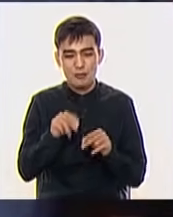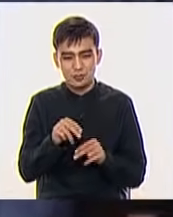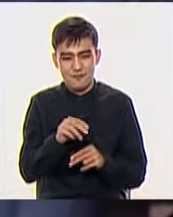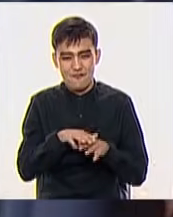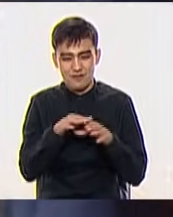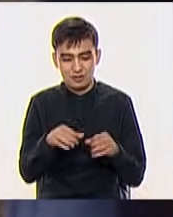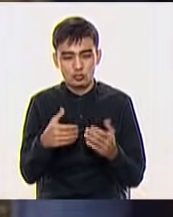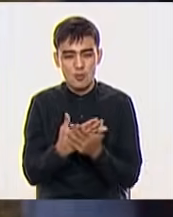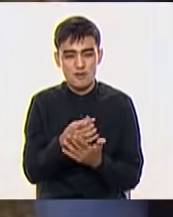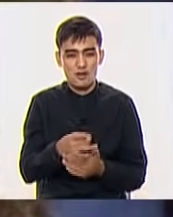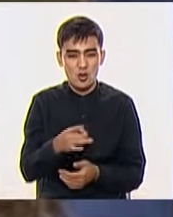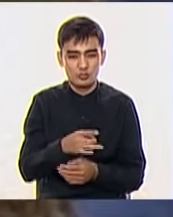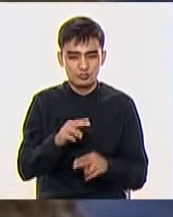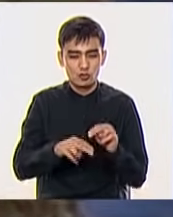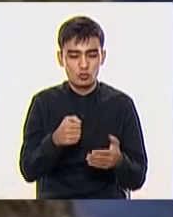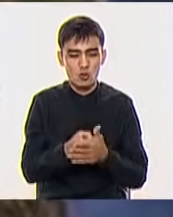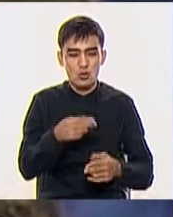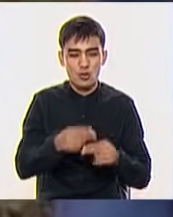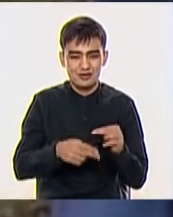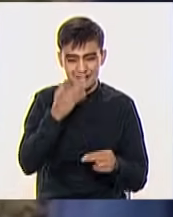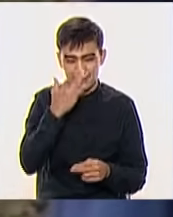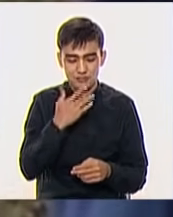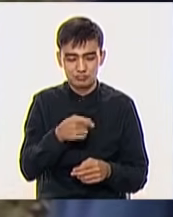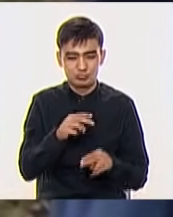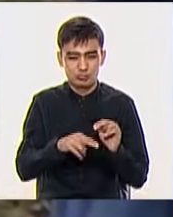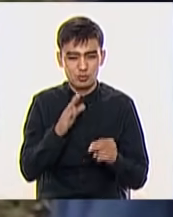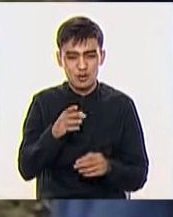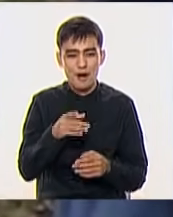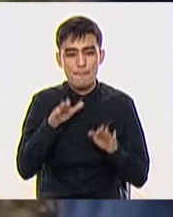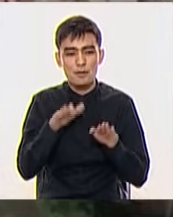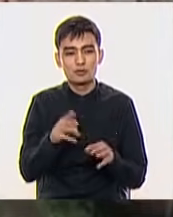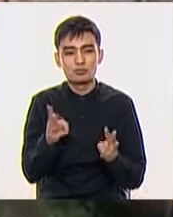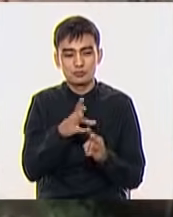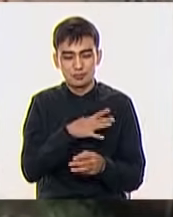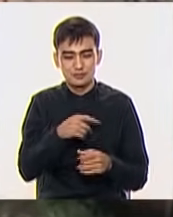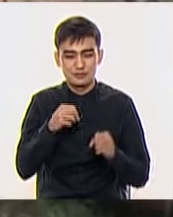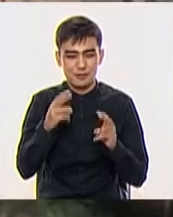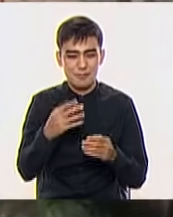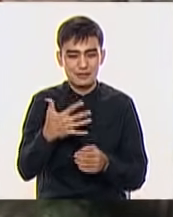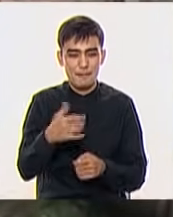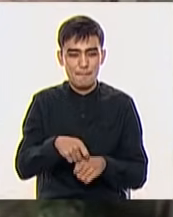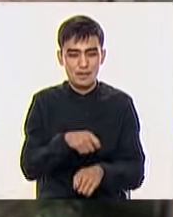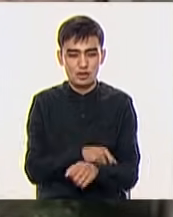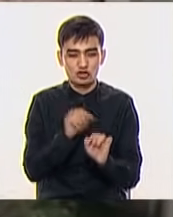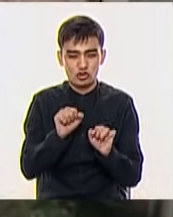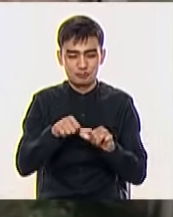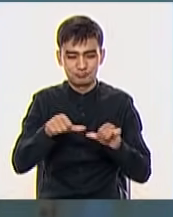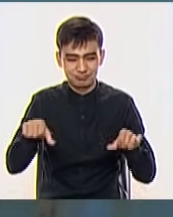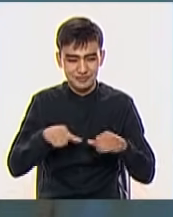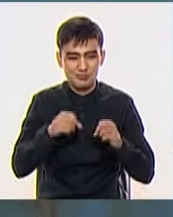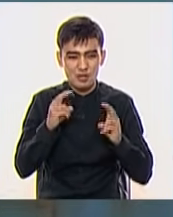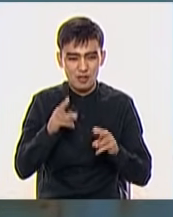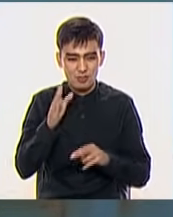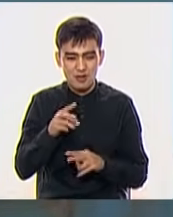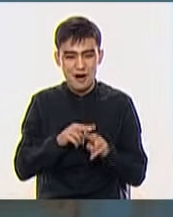отстроить новый микрорайон до конца лета, а место пожара рекультивировать и оградить 50-метровой защитной полосой, чтобы